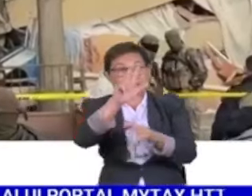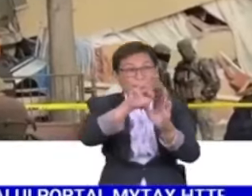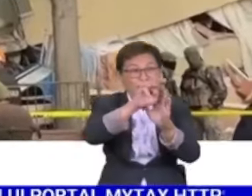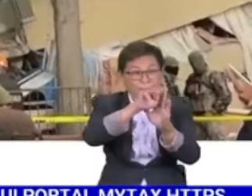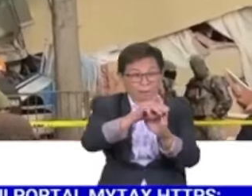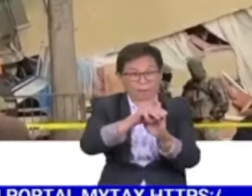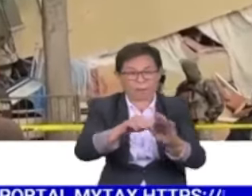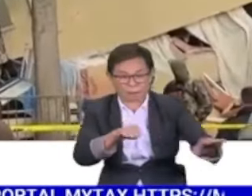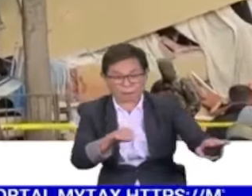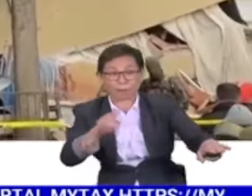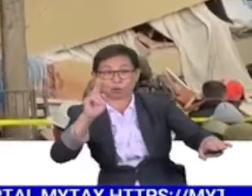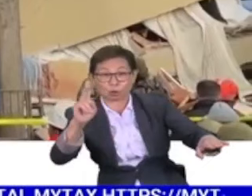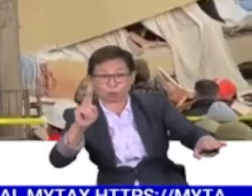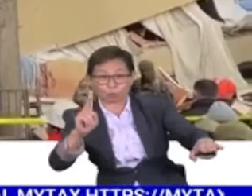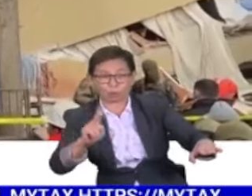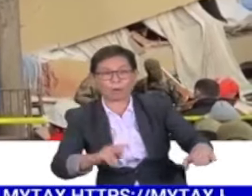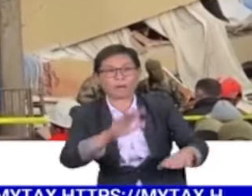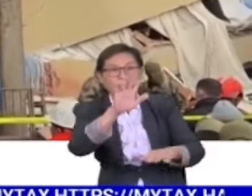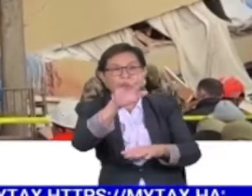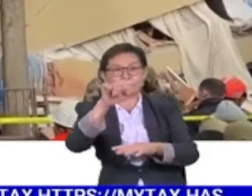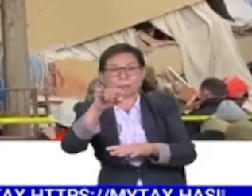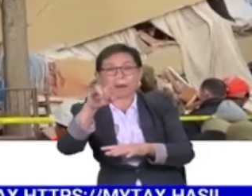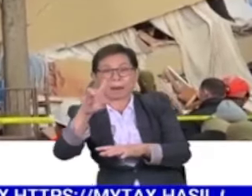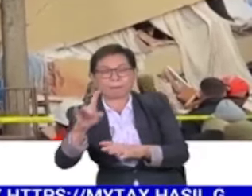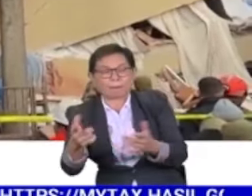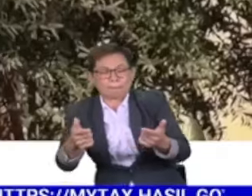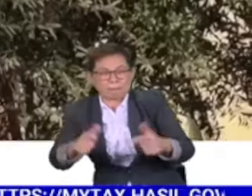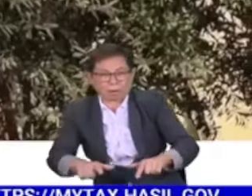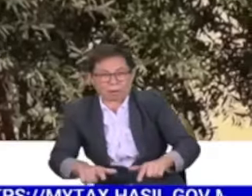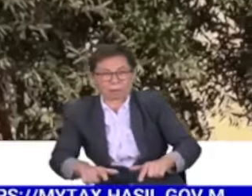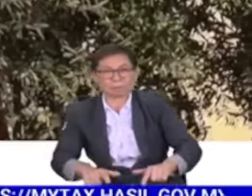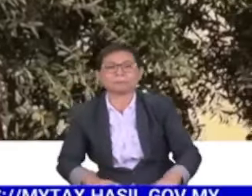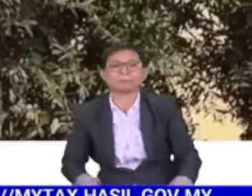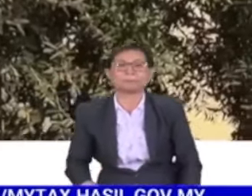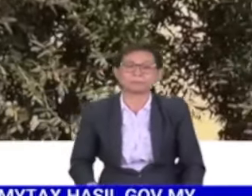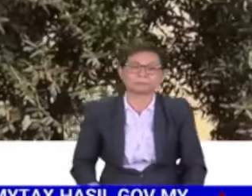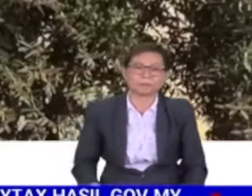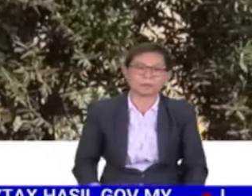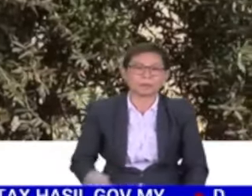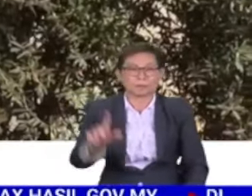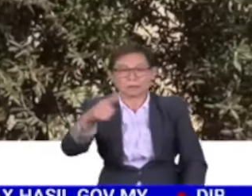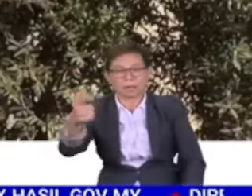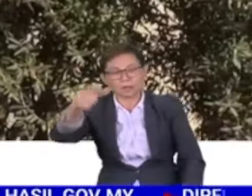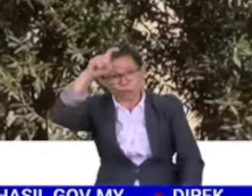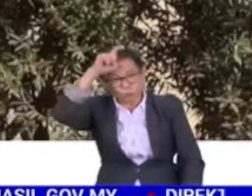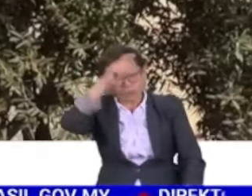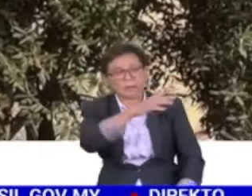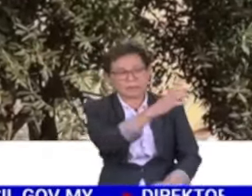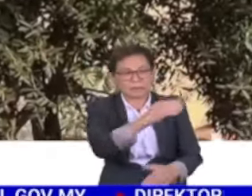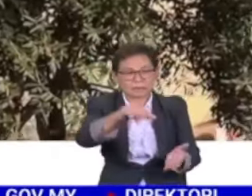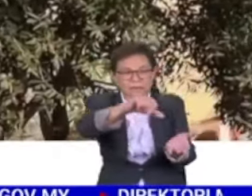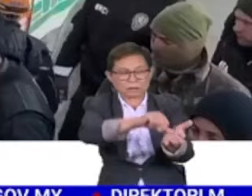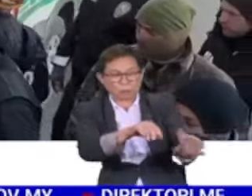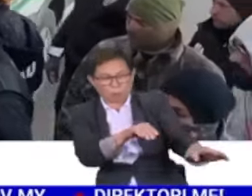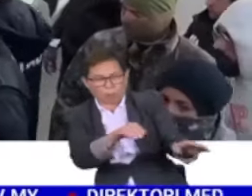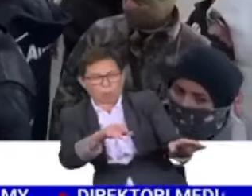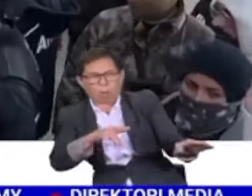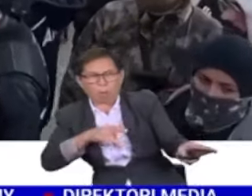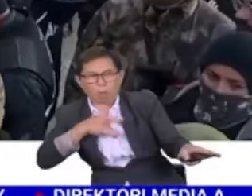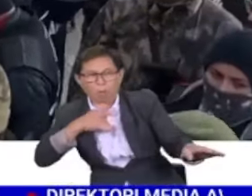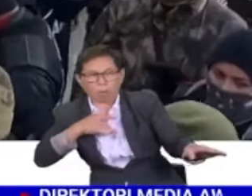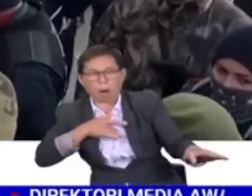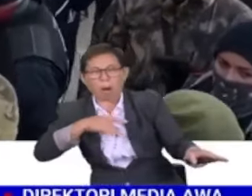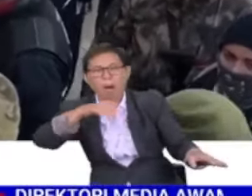kemudian, gempa kedua bermagnitud 5.8 berlaku di Semenanjung. Selain Turkiye dan Syria, gegaran turut dirasai